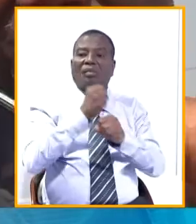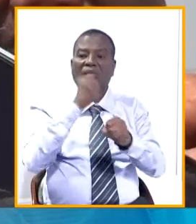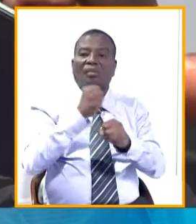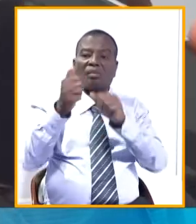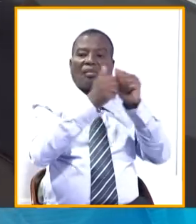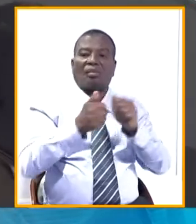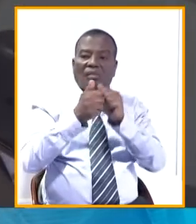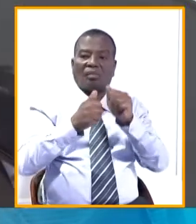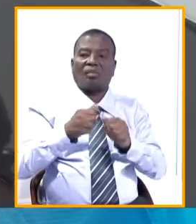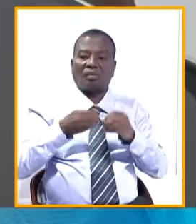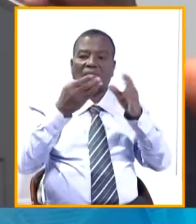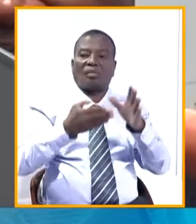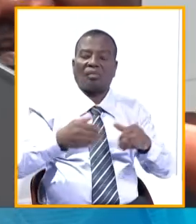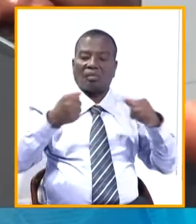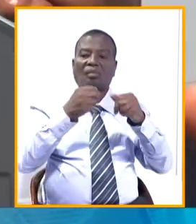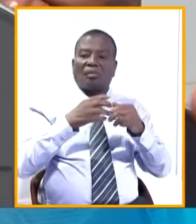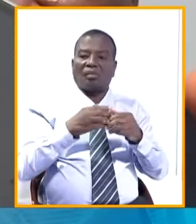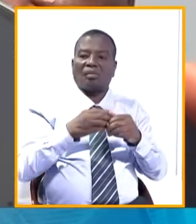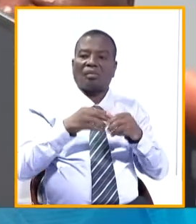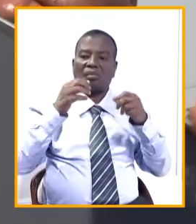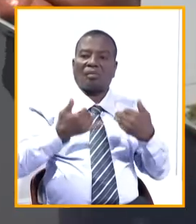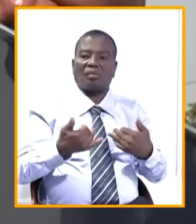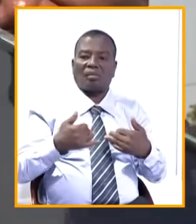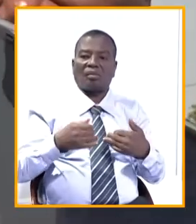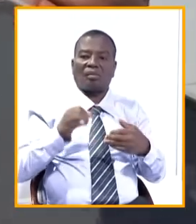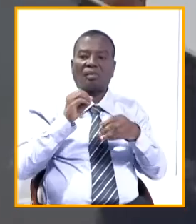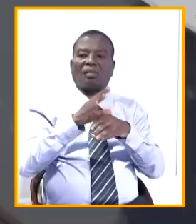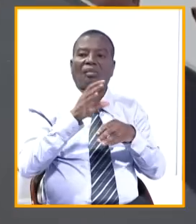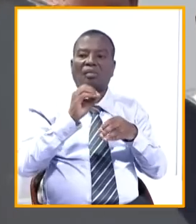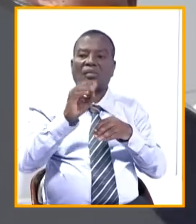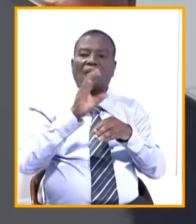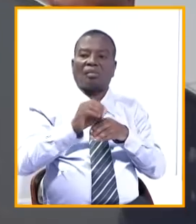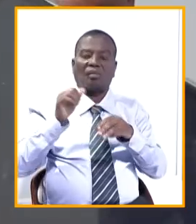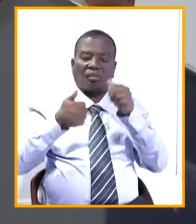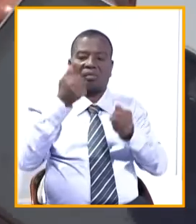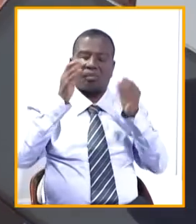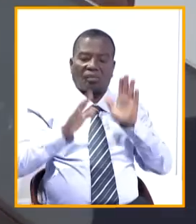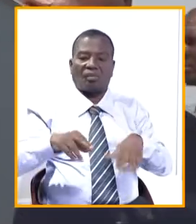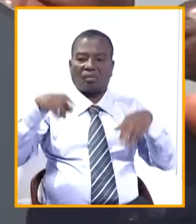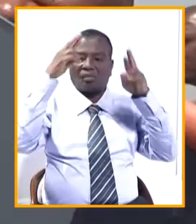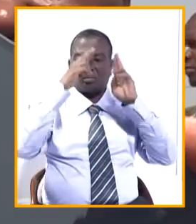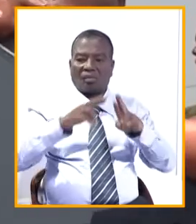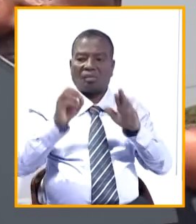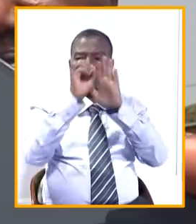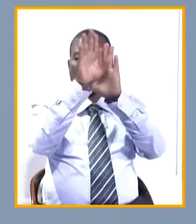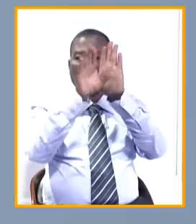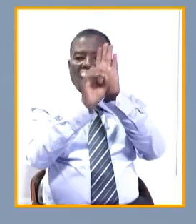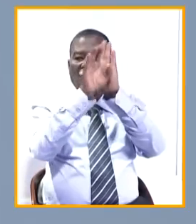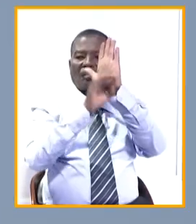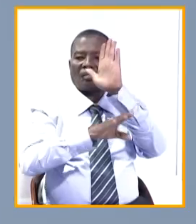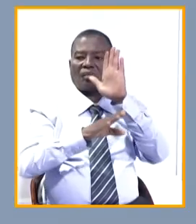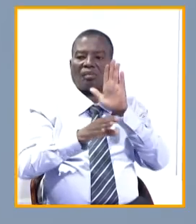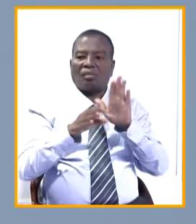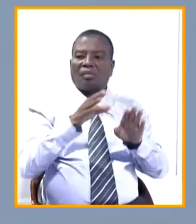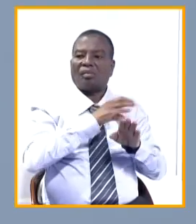possible aux usagers de la route. Maintenant, il s'agit de conseiller les chauffeurs de respecter vraiment les feux de signalisation. Un